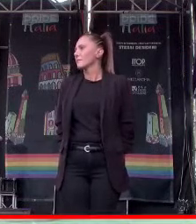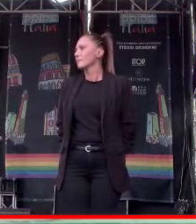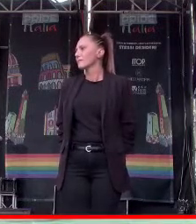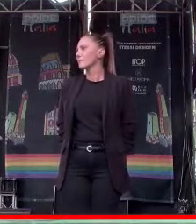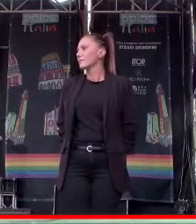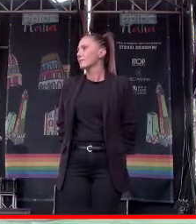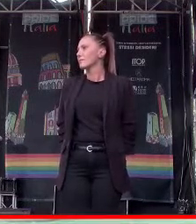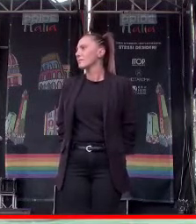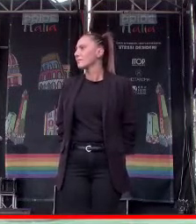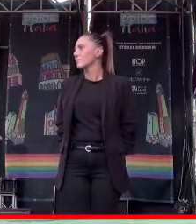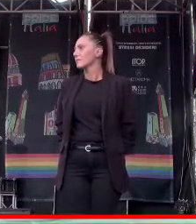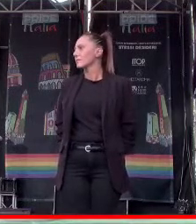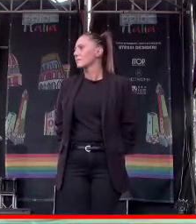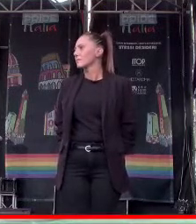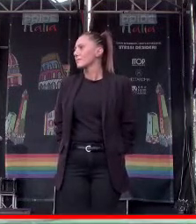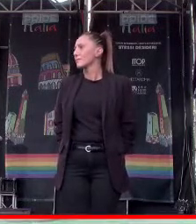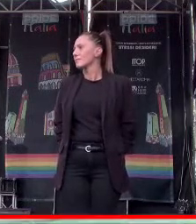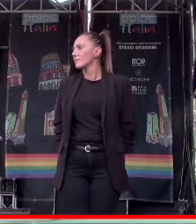Test. Si sente.